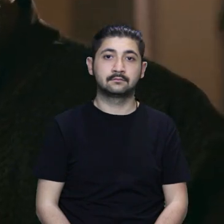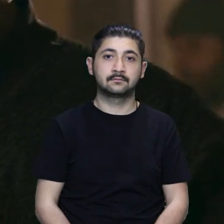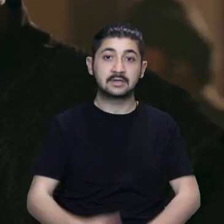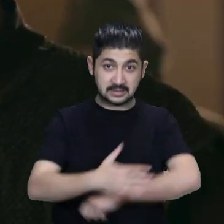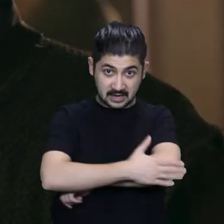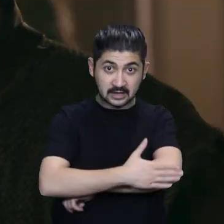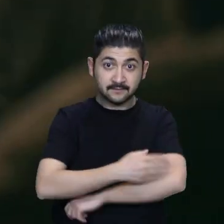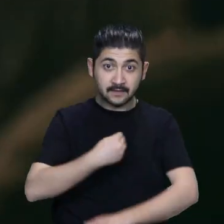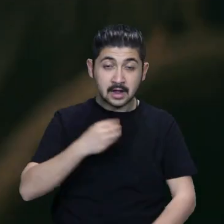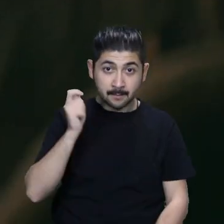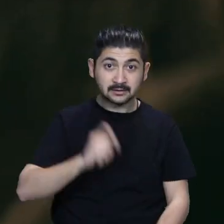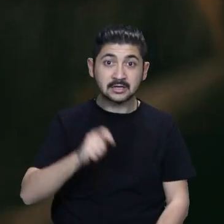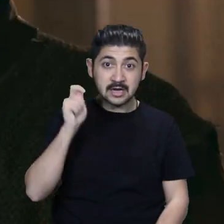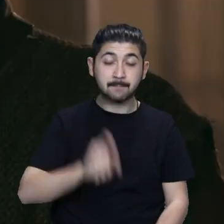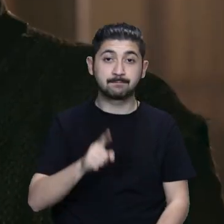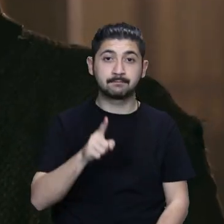Yardım edeceğiz Zeynep.